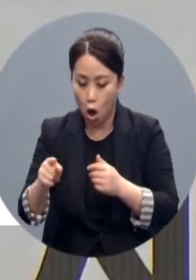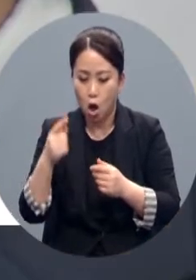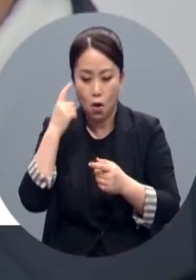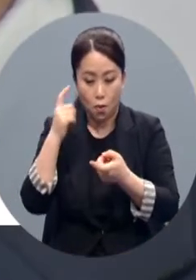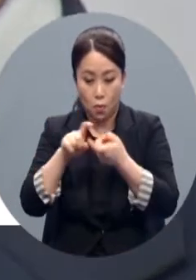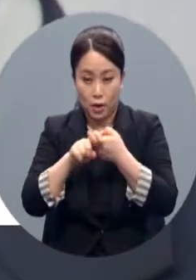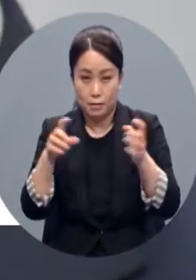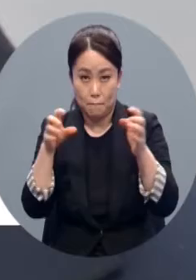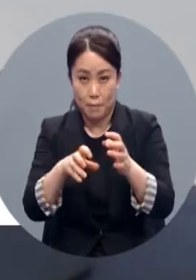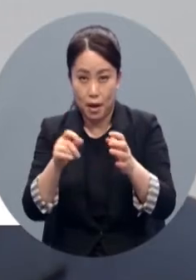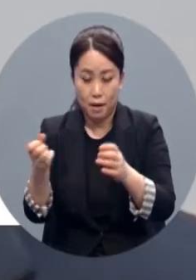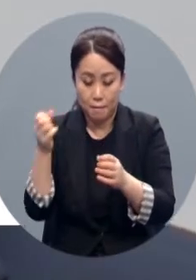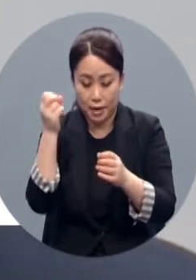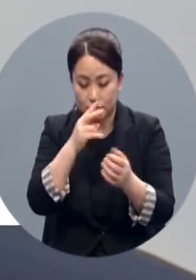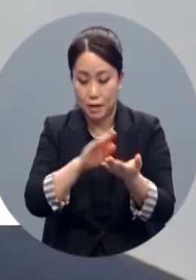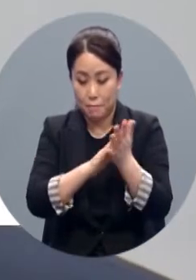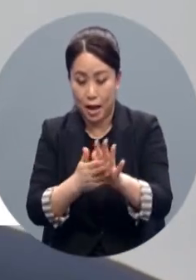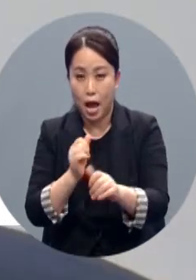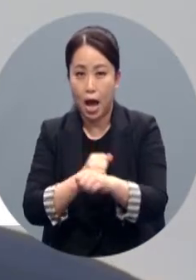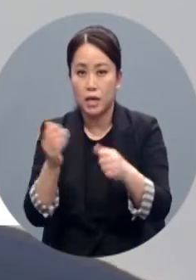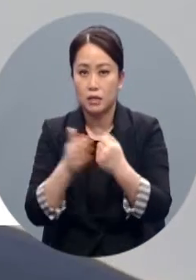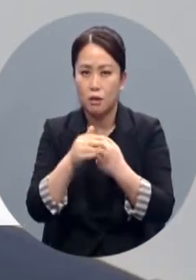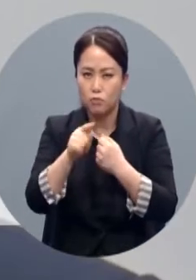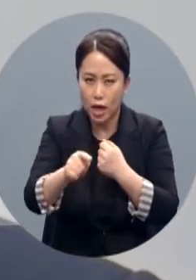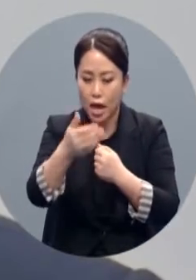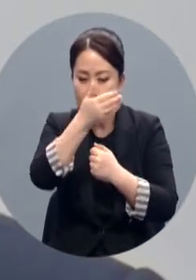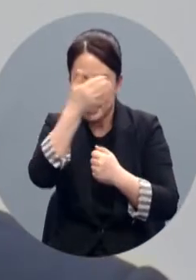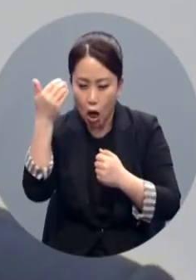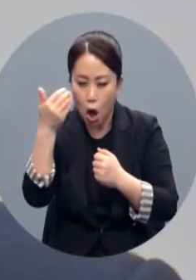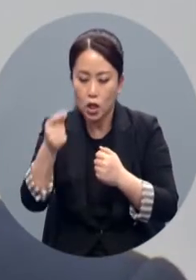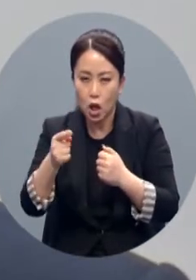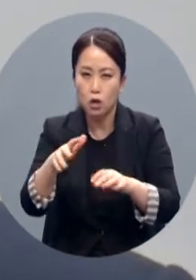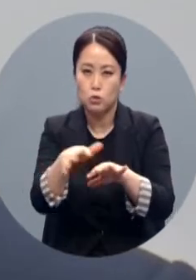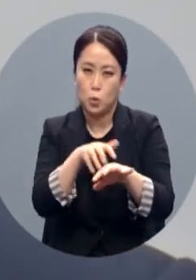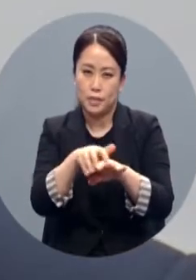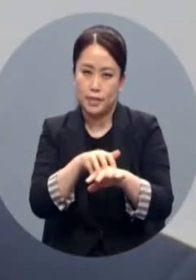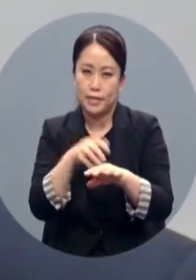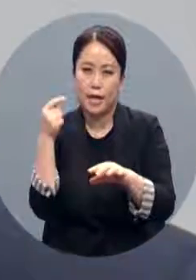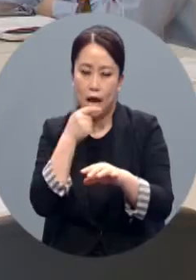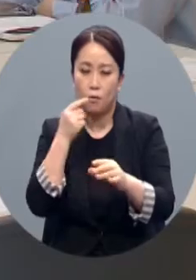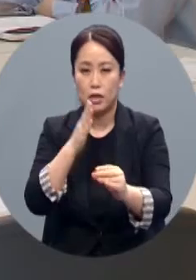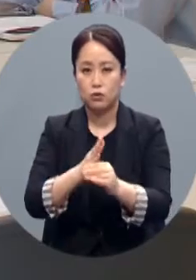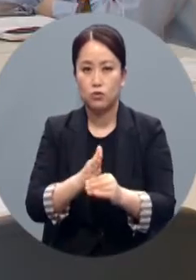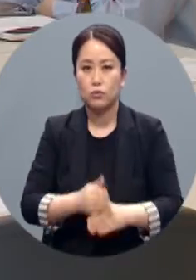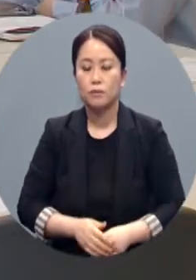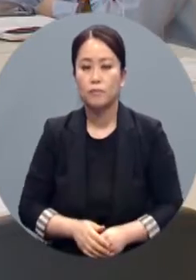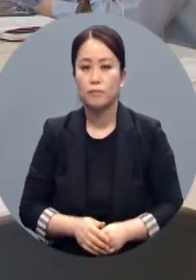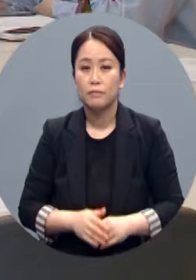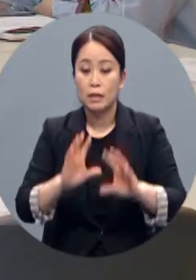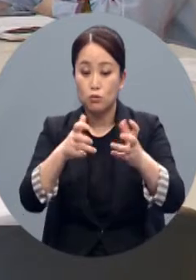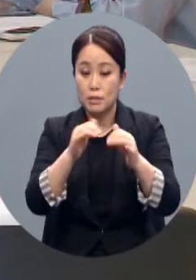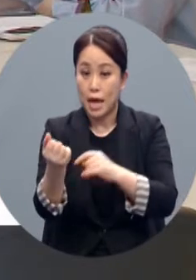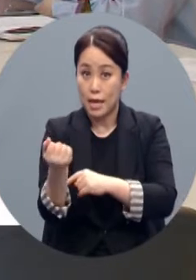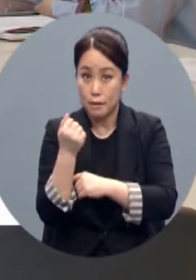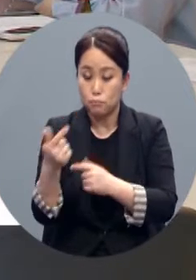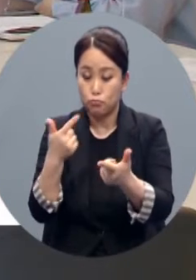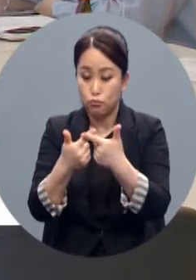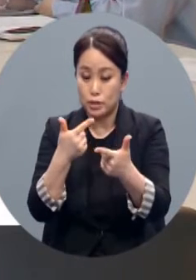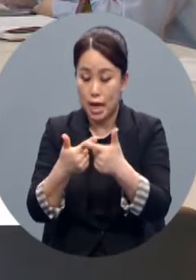화두로 떠오르면서 여야 모두 청년 조직을 강화하고 있습니다. 국민의힘